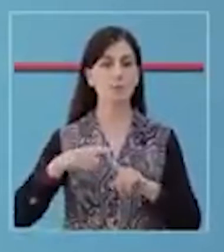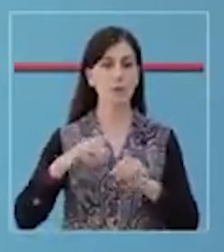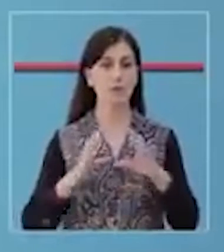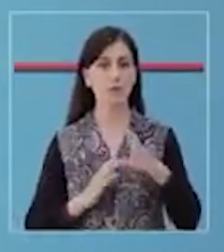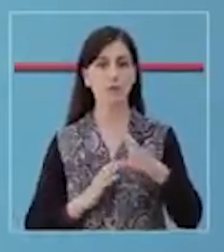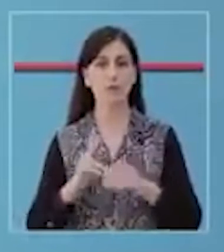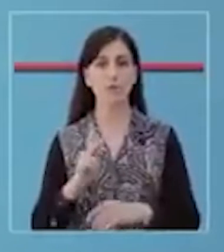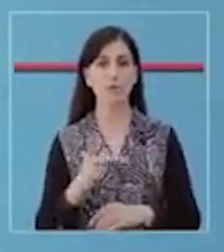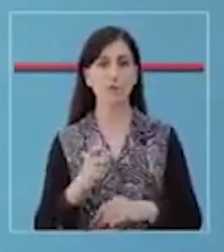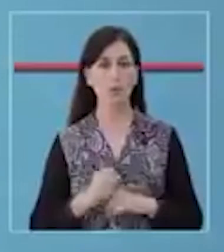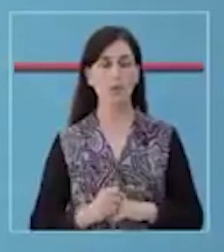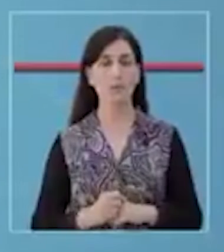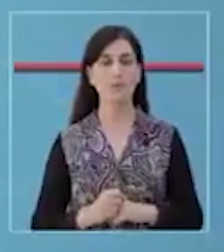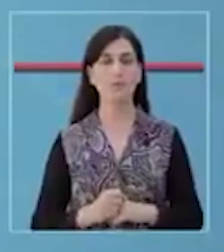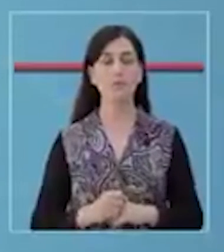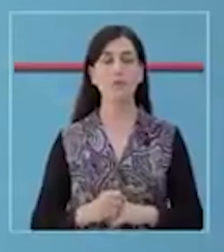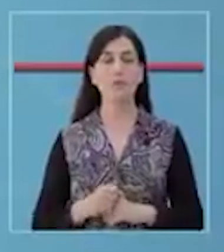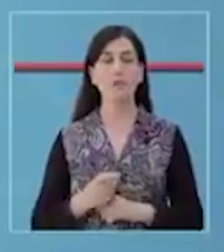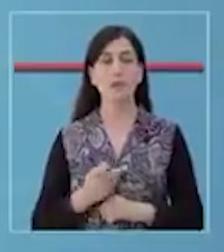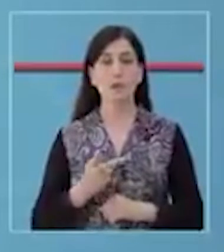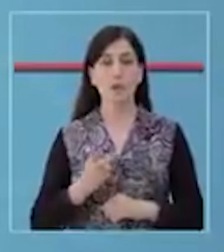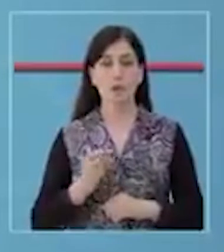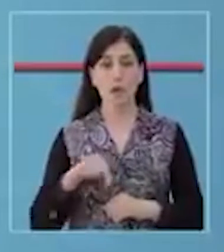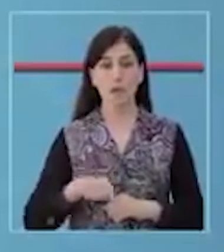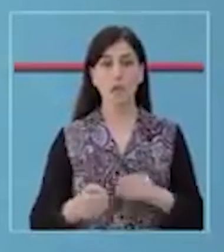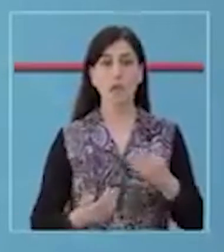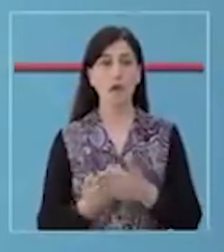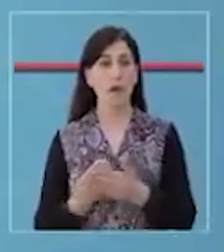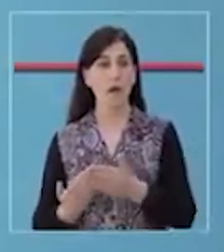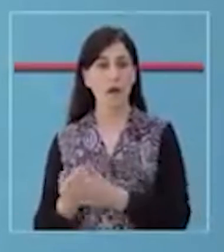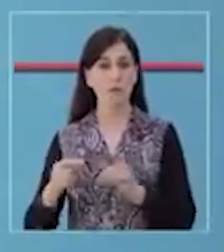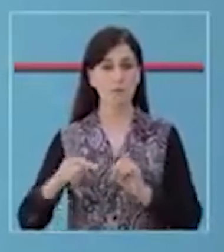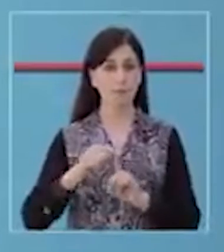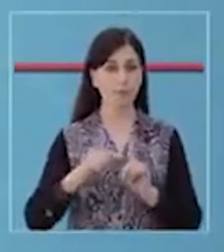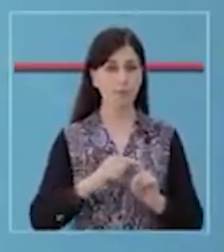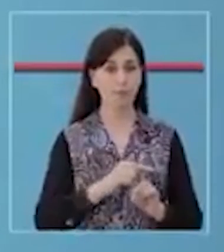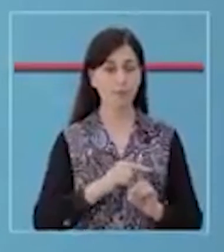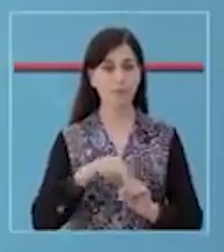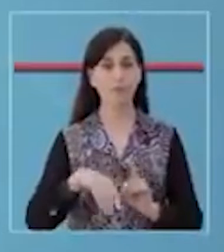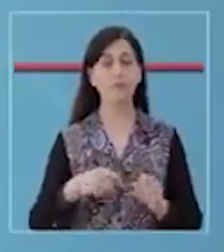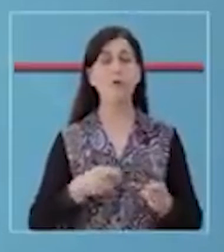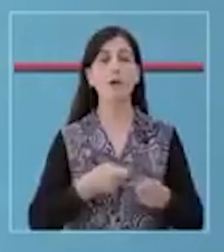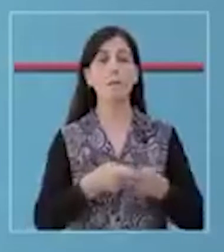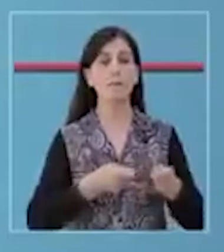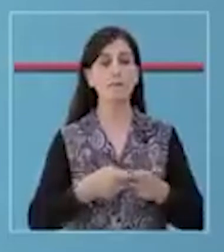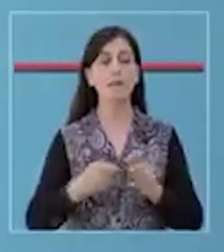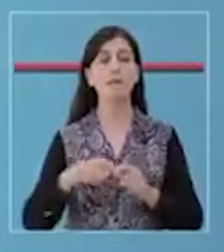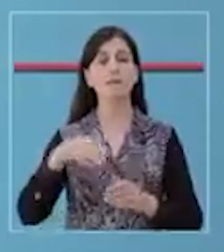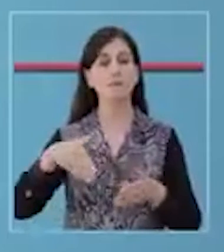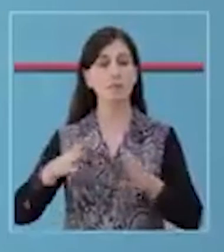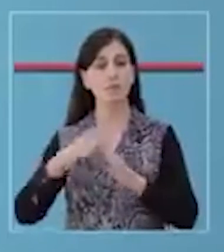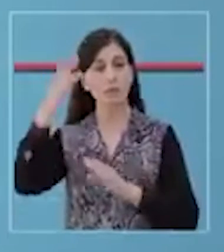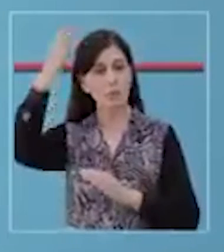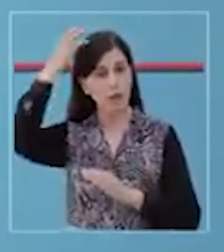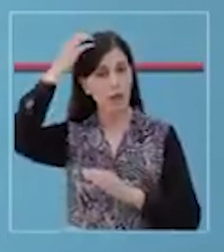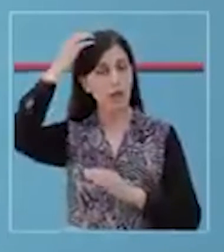në Tiranë, në Shkodër dhe në Kruj. Nisur nga fakti që po zbulohen raste pozitive në disa ndërmarrje, subjekte